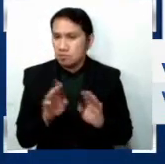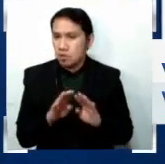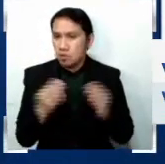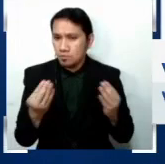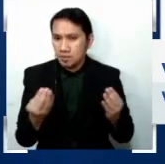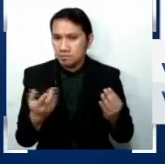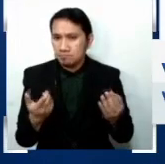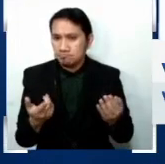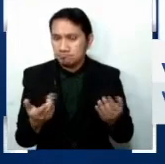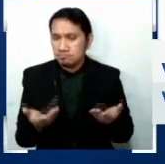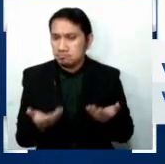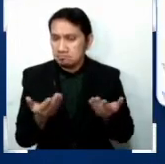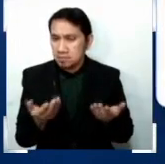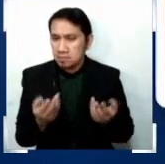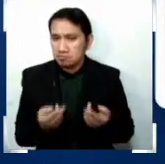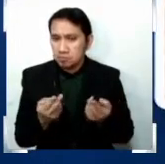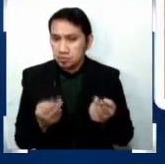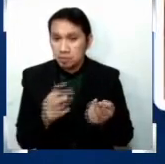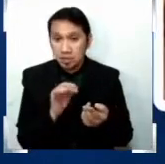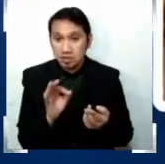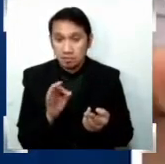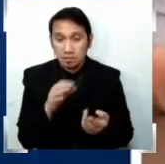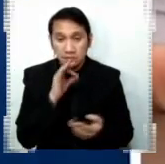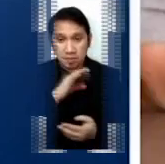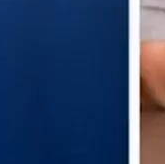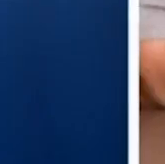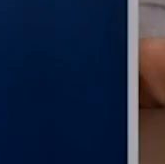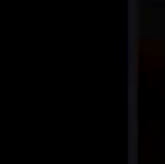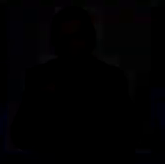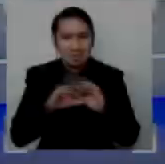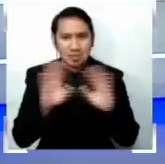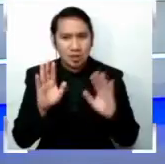pagtakbo kung yun daw ang ikabubuti ng ating bayan.